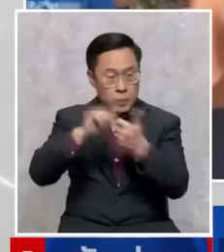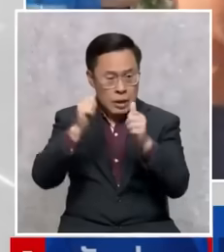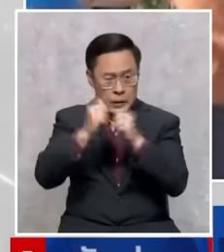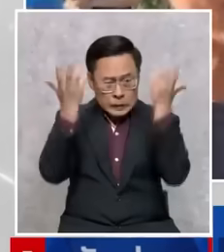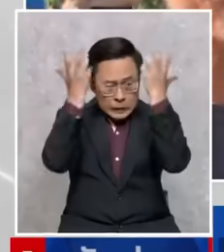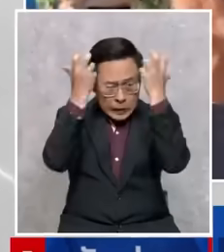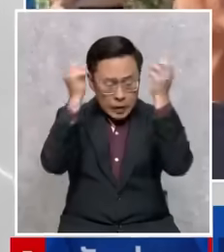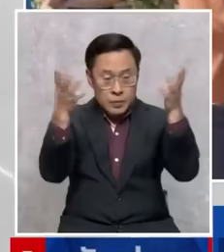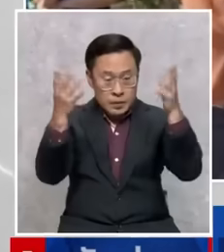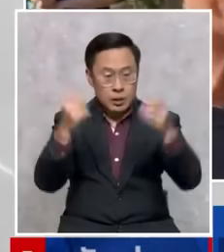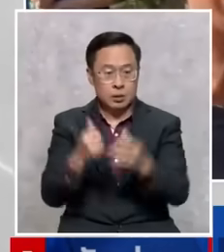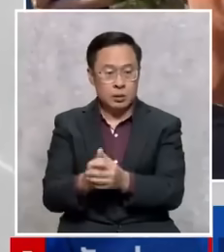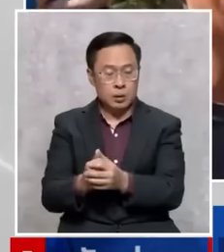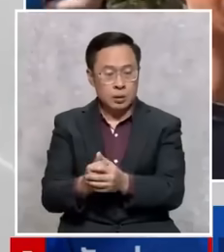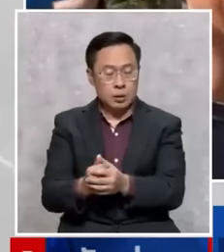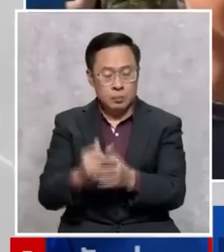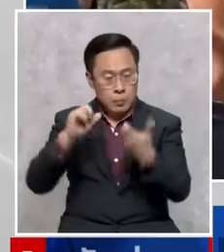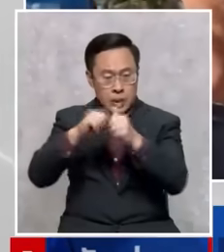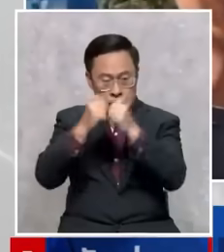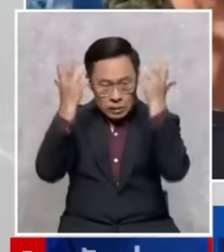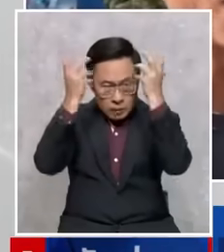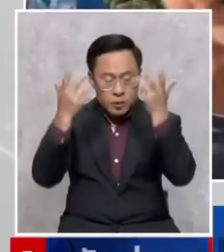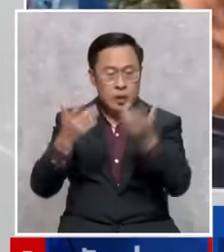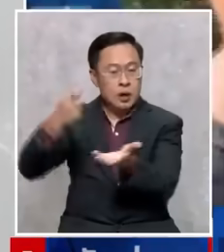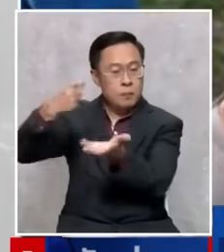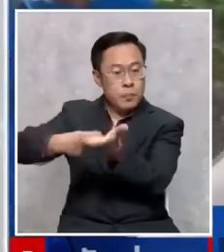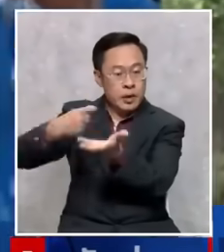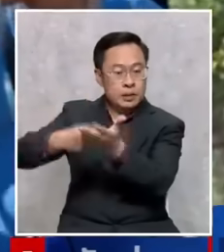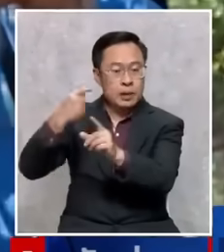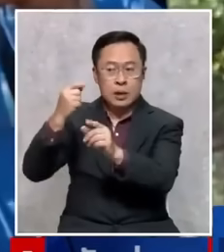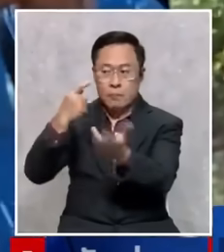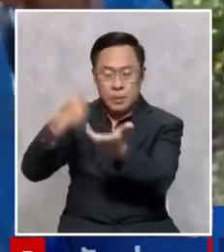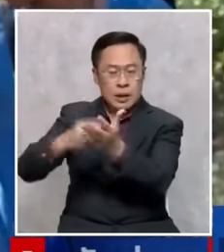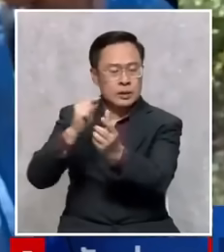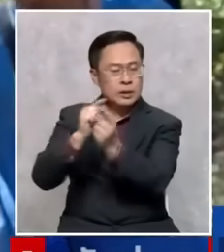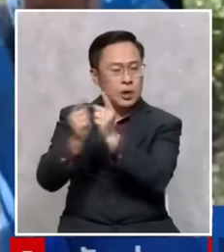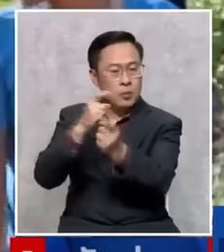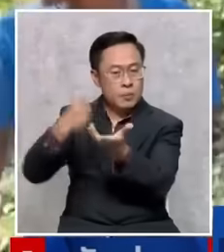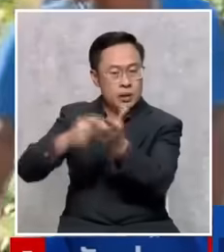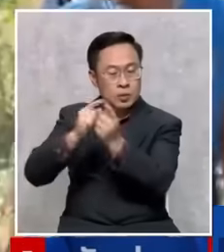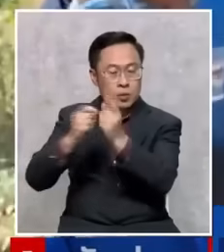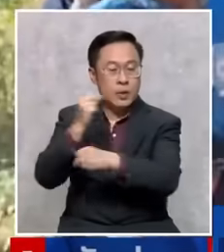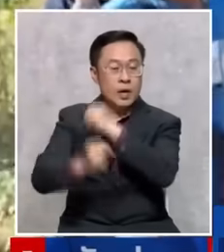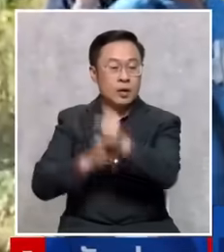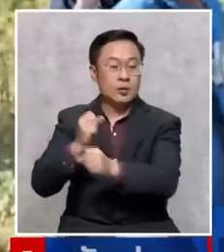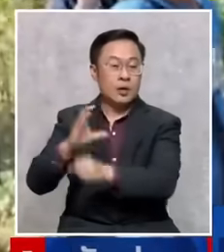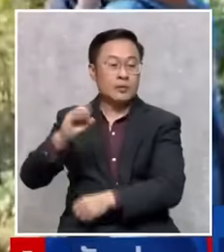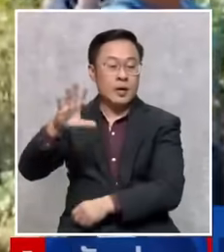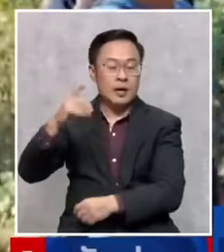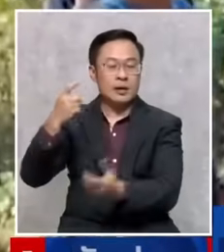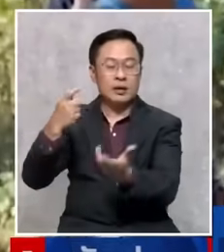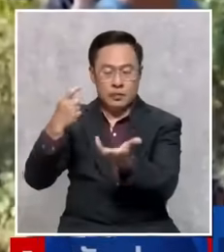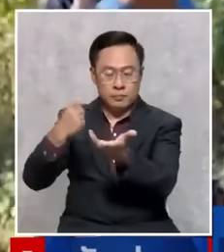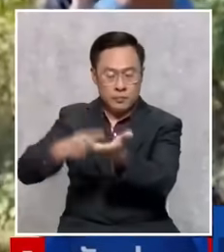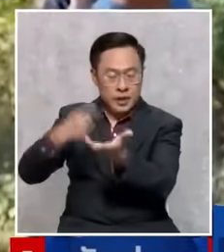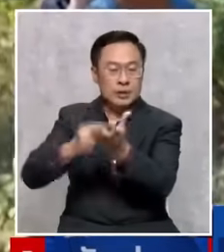เพราะแกอยู่เงินเดือนแกก็มีเงินเดือนของประกันสังคมอ่ะแกเกษียณมาอายุ55ปีปุ๊บแกก็จะมาตั้งหลักว่าจะเดินท่